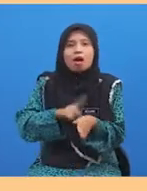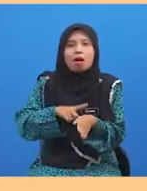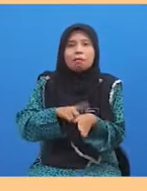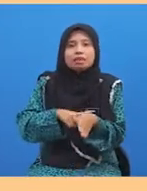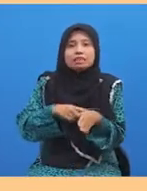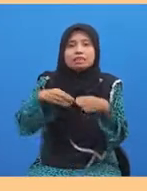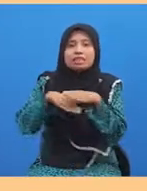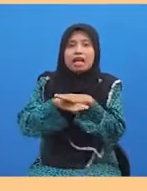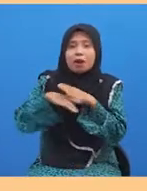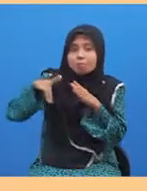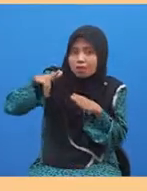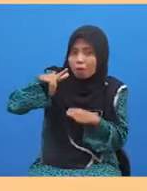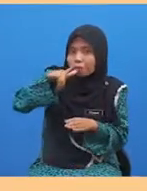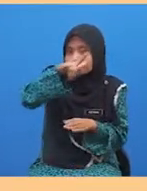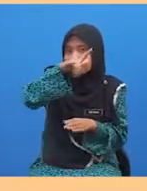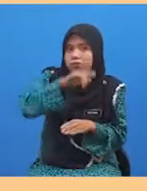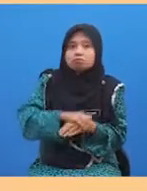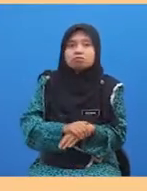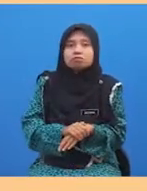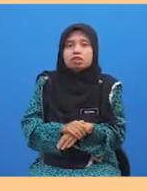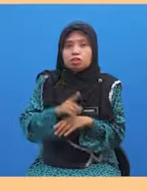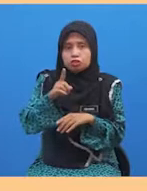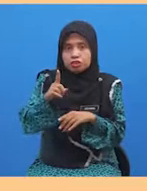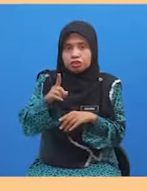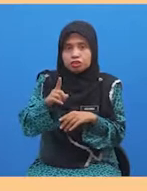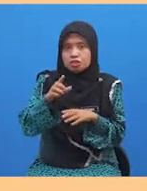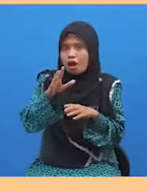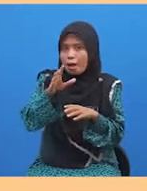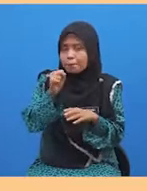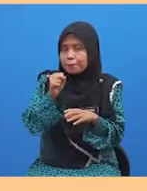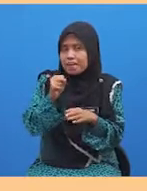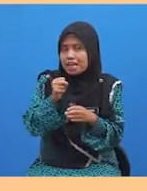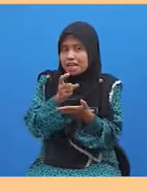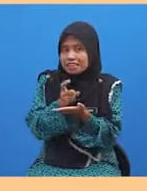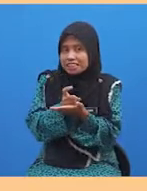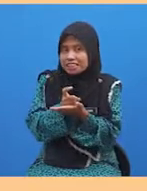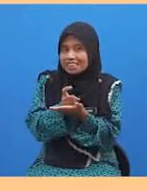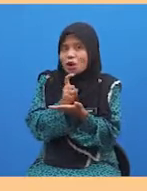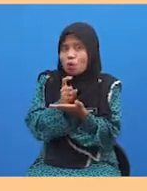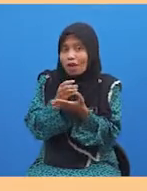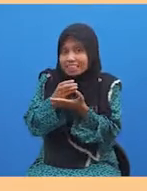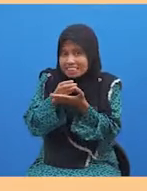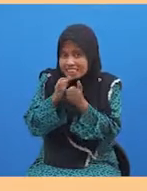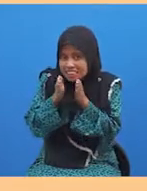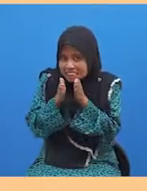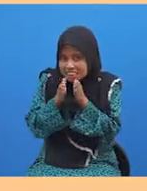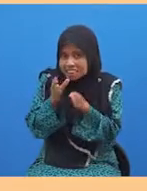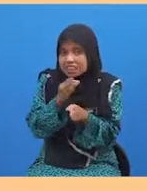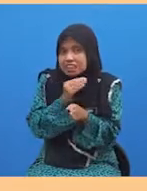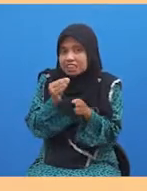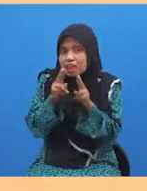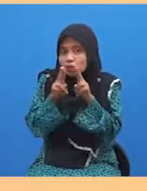di dalam kapal terbang. Dia mengambil cawan kecil dan